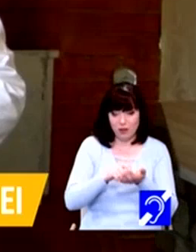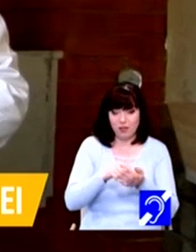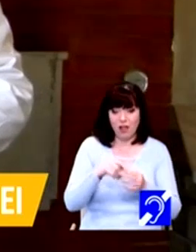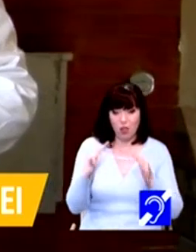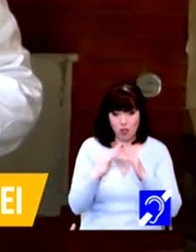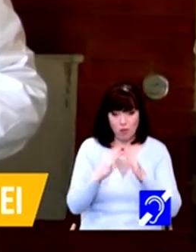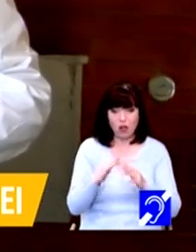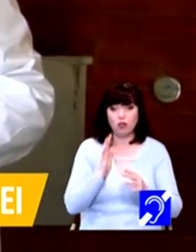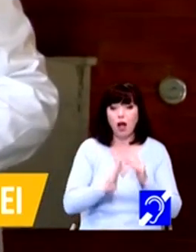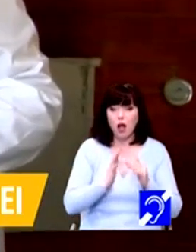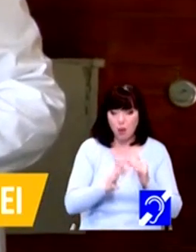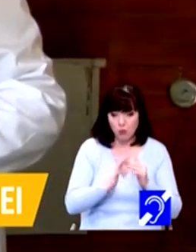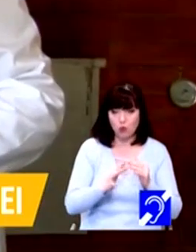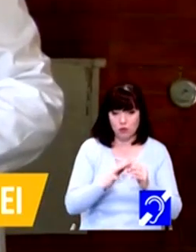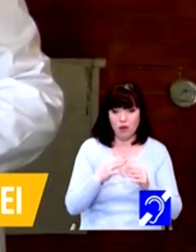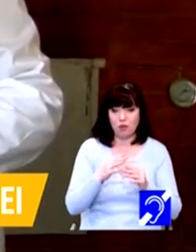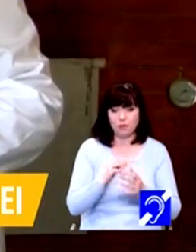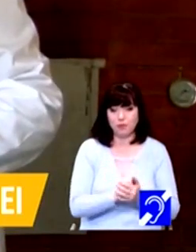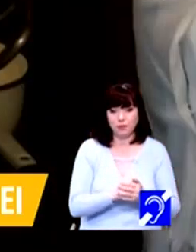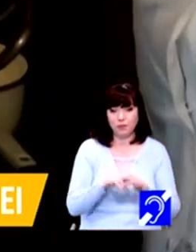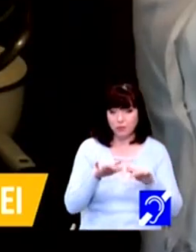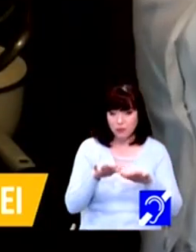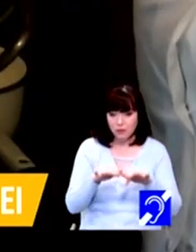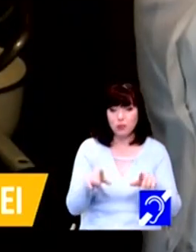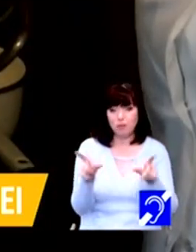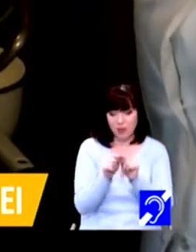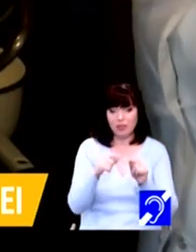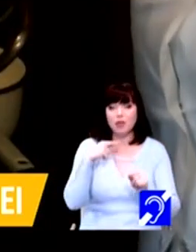varză nădușită, tot cu carne de porc,